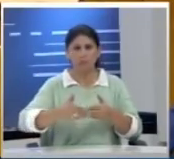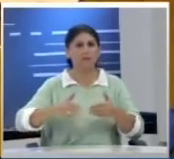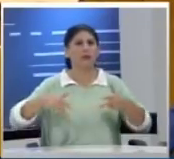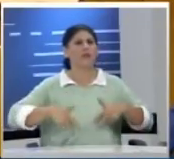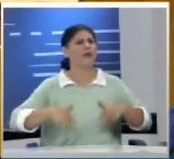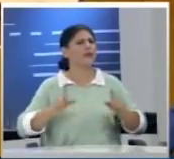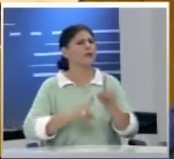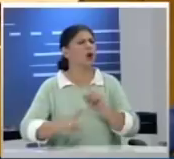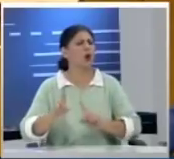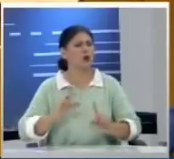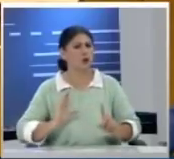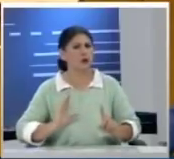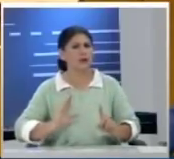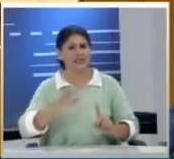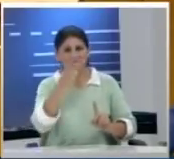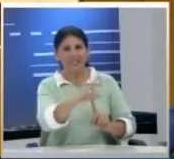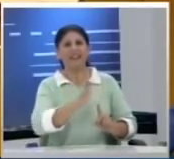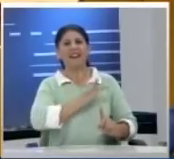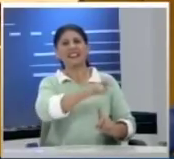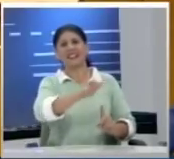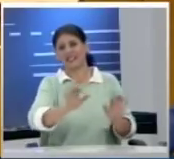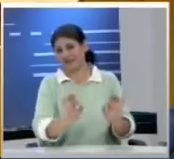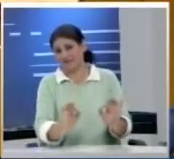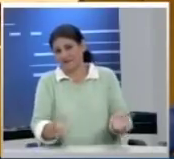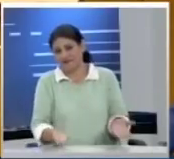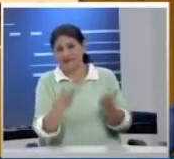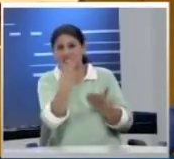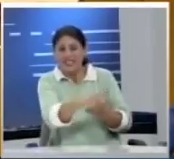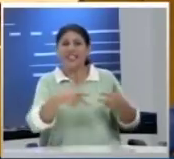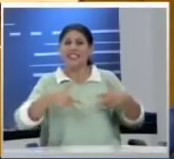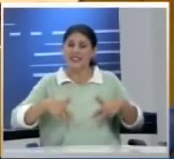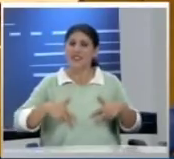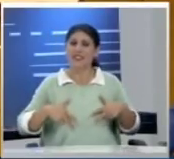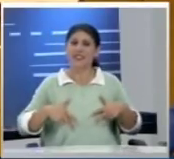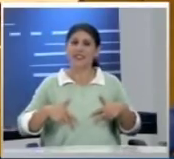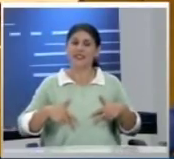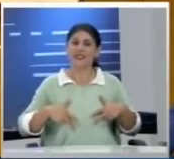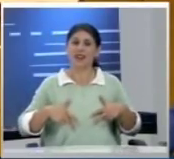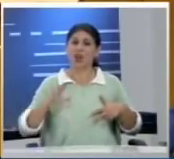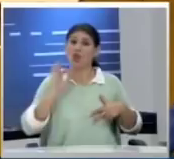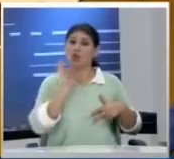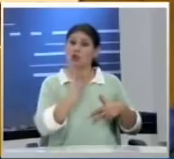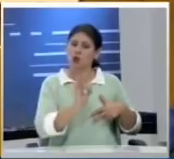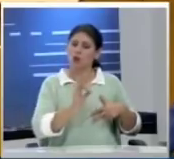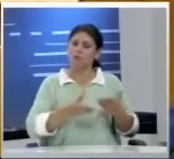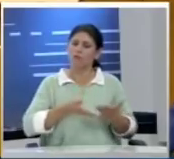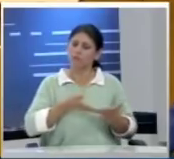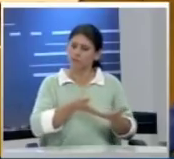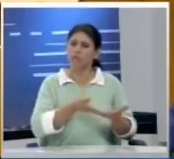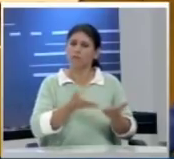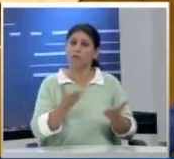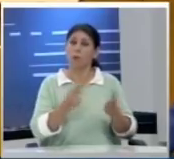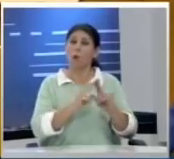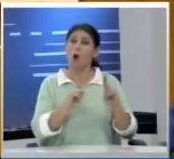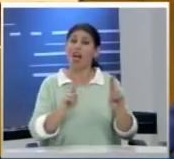κυβερνούσαν τα δικά σας στελέχη, προφανώς, δικές σας κυβερνήσεις, προκειμένου να ευνοηθεί μια